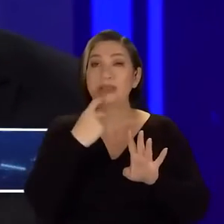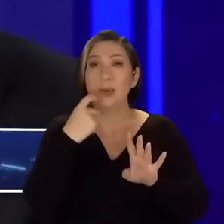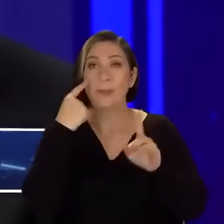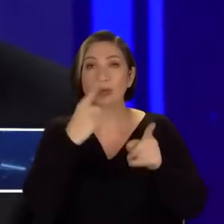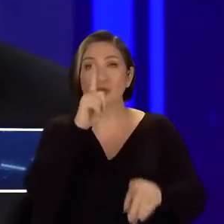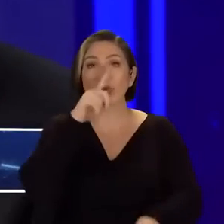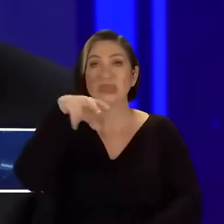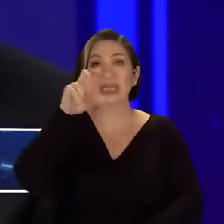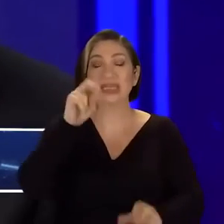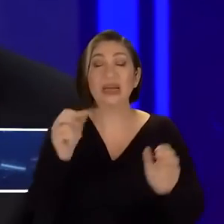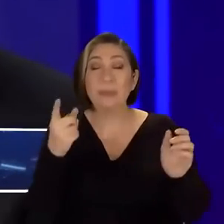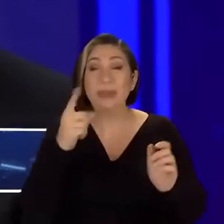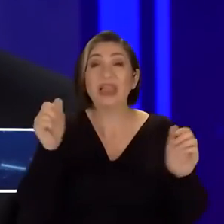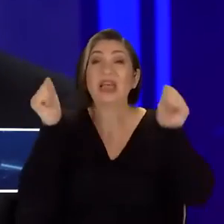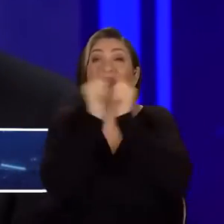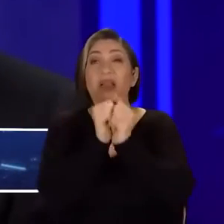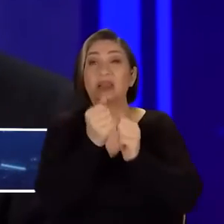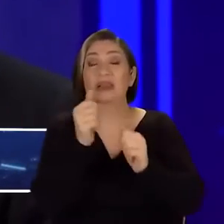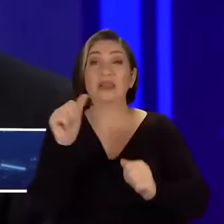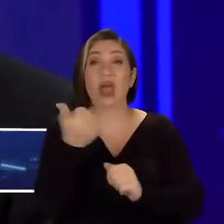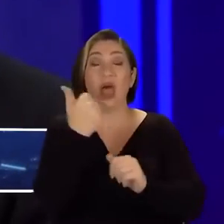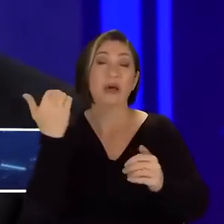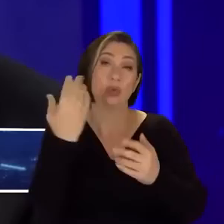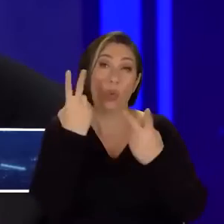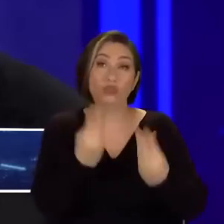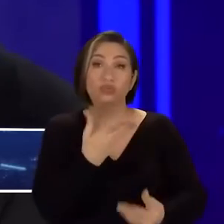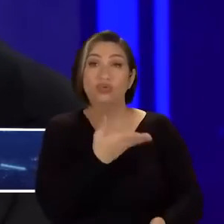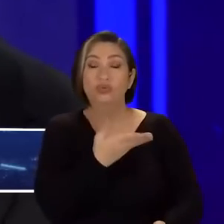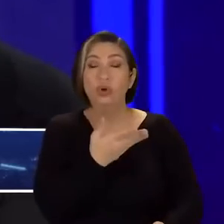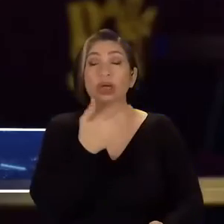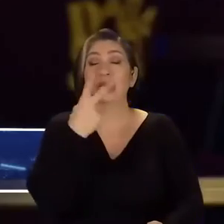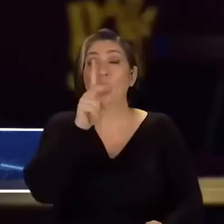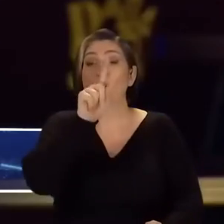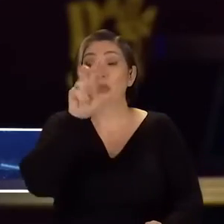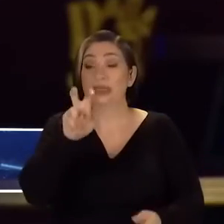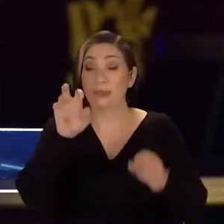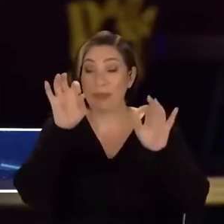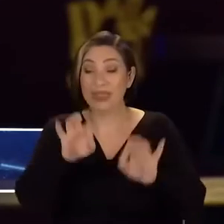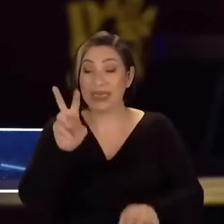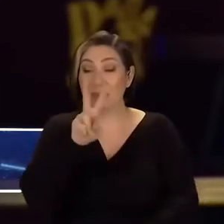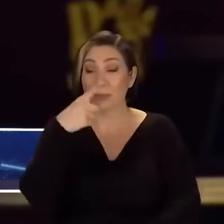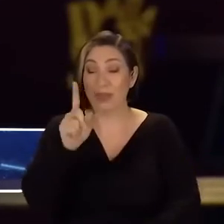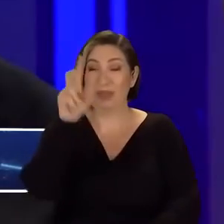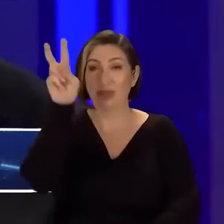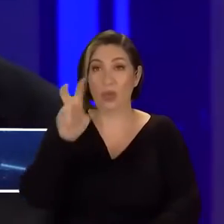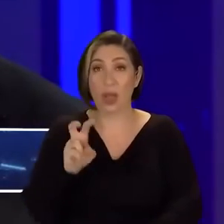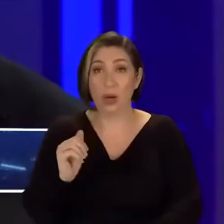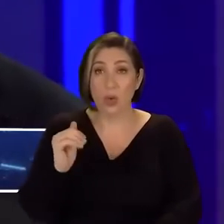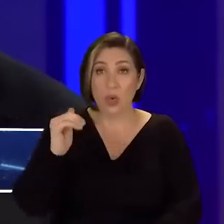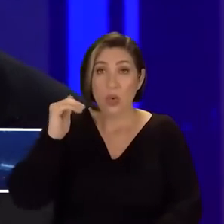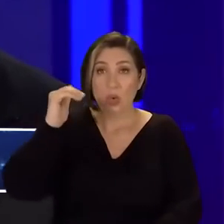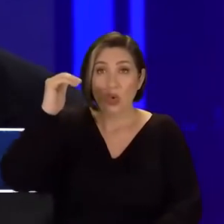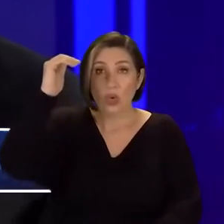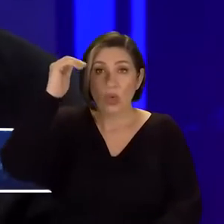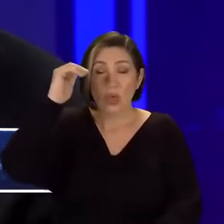zaman 180 bin kat değer kazanmış şeklinde görüyorsunuz. Yoksa 2018'in başında bir 20 bin dolara ulaşmıştı. O